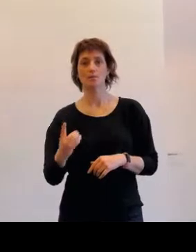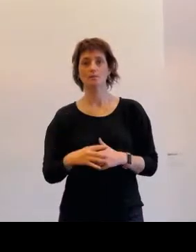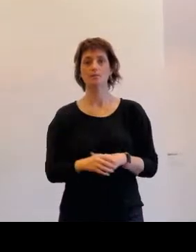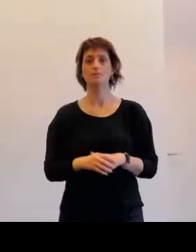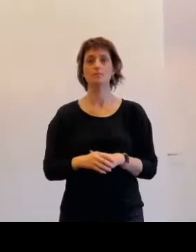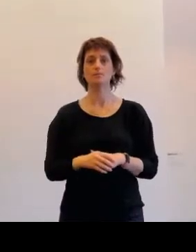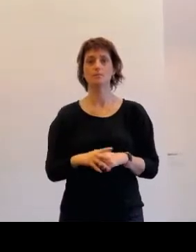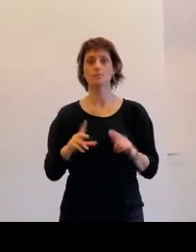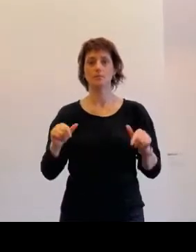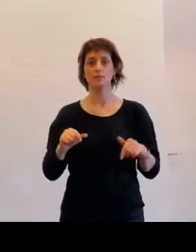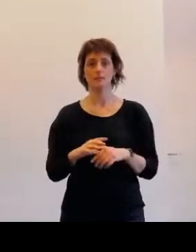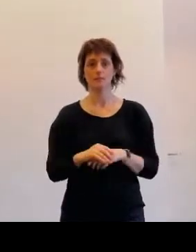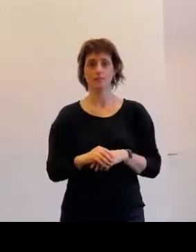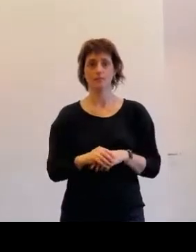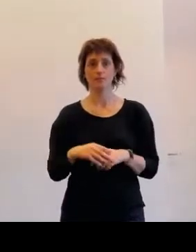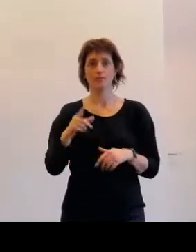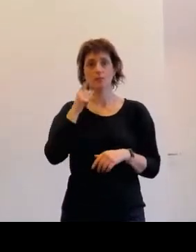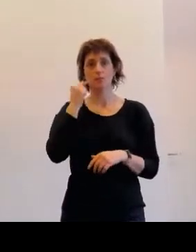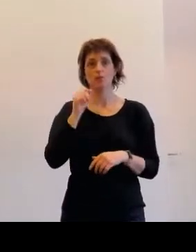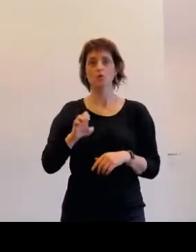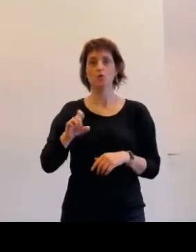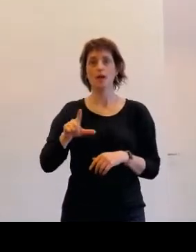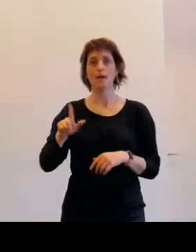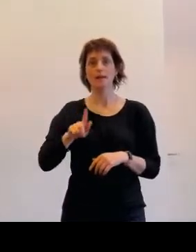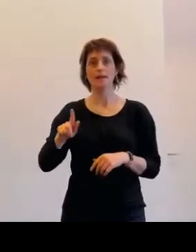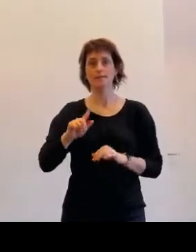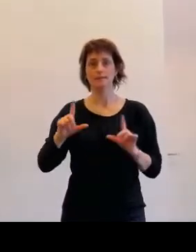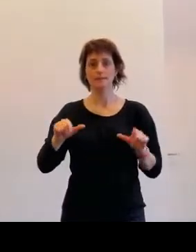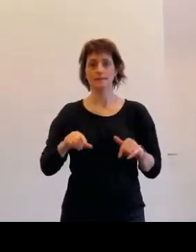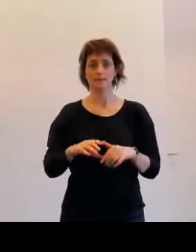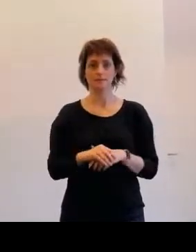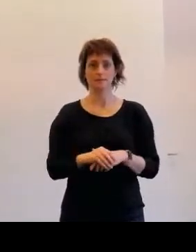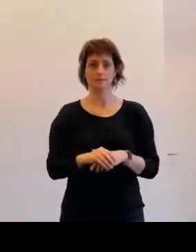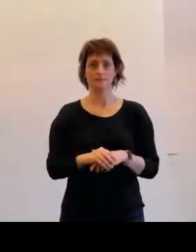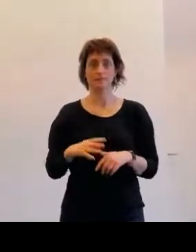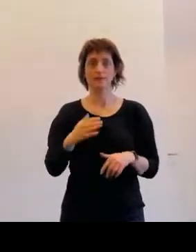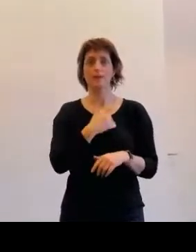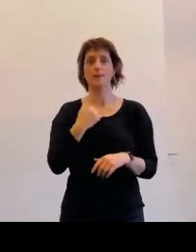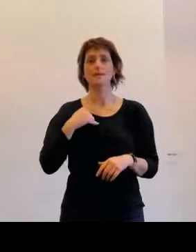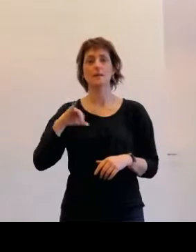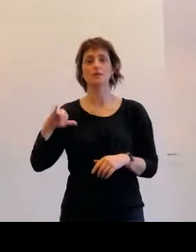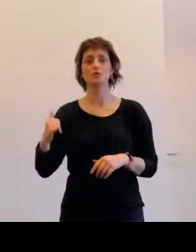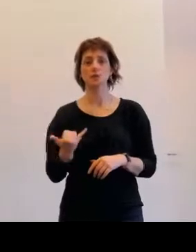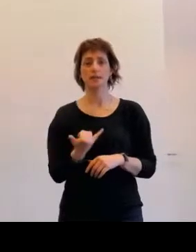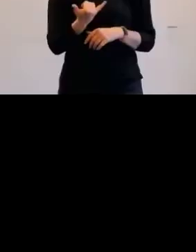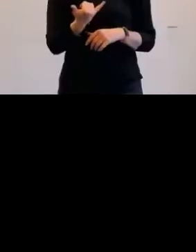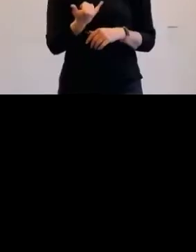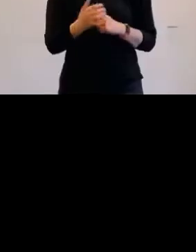Présent. Mohamed El Ghazili. Présent. Christelle Gendric.